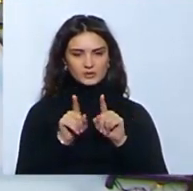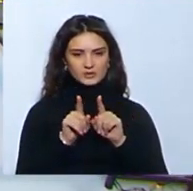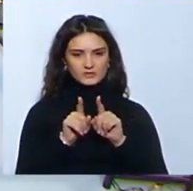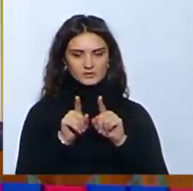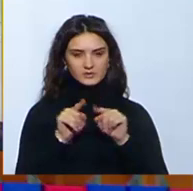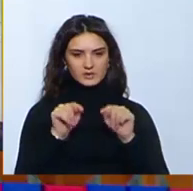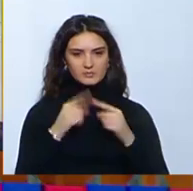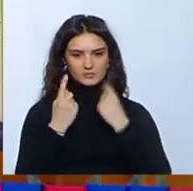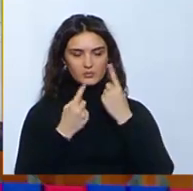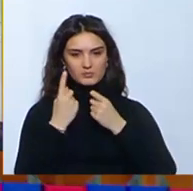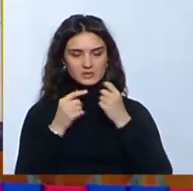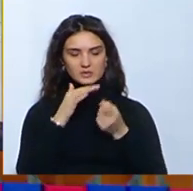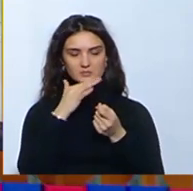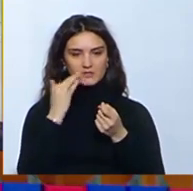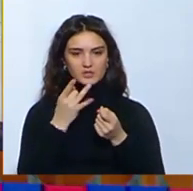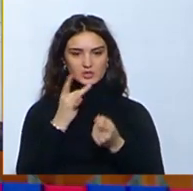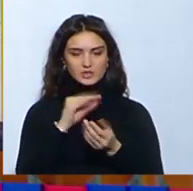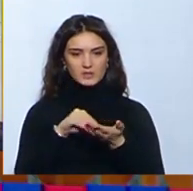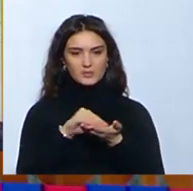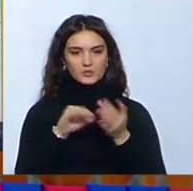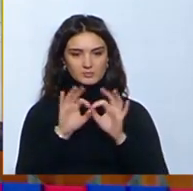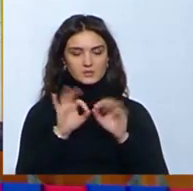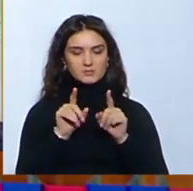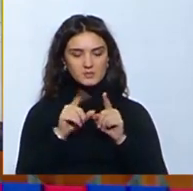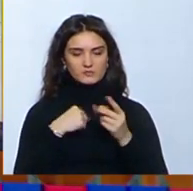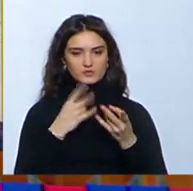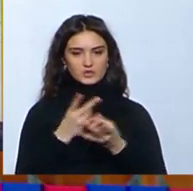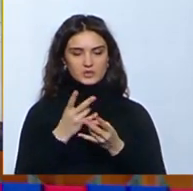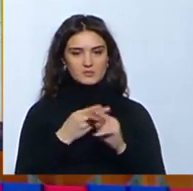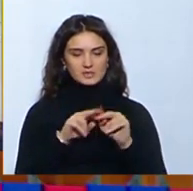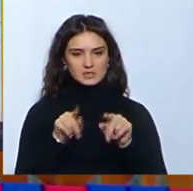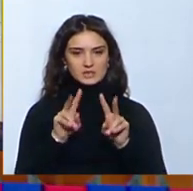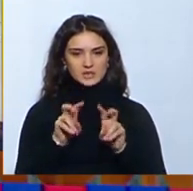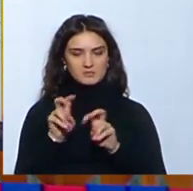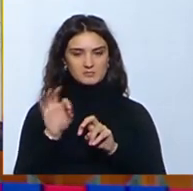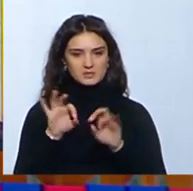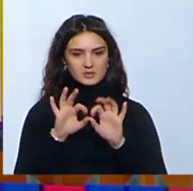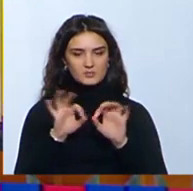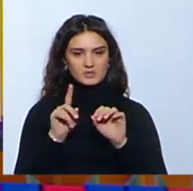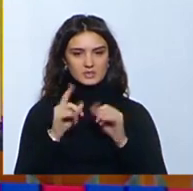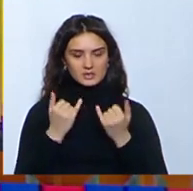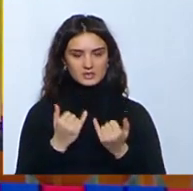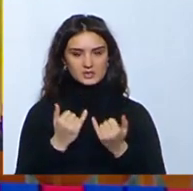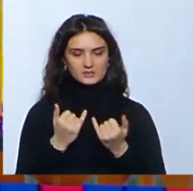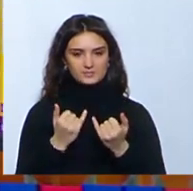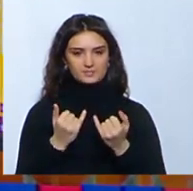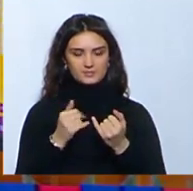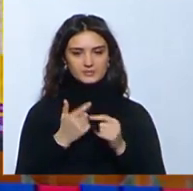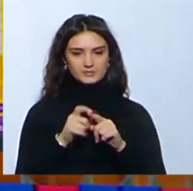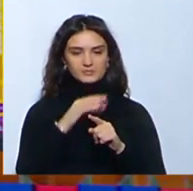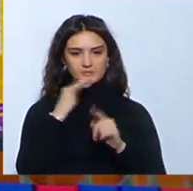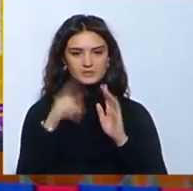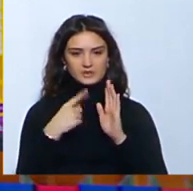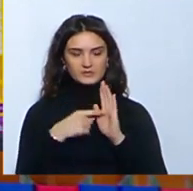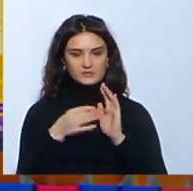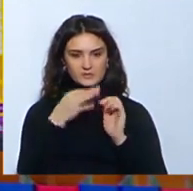მიუხედავად ამ ინფორმაციის მრავალჯერადი გამეორებისა, ჩვენ მაინც გვჭირდება ისეთ თემებზე საუბარი, რადგანაც დღეს საკმაოდ ბევრ